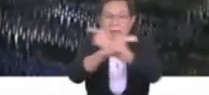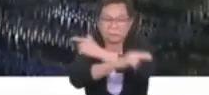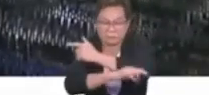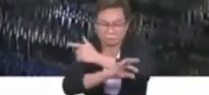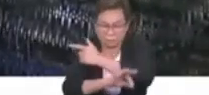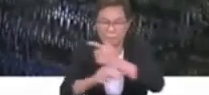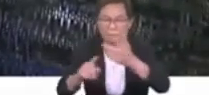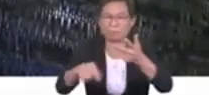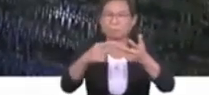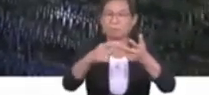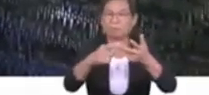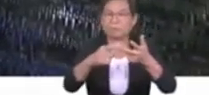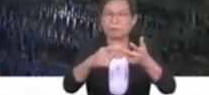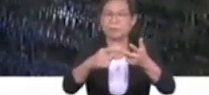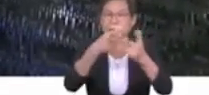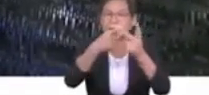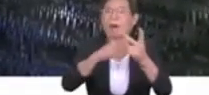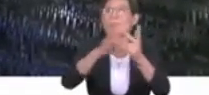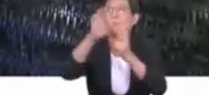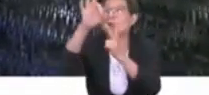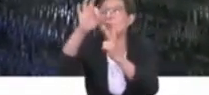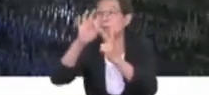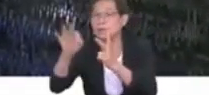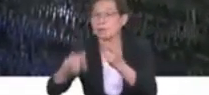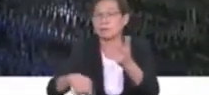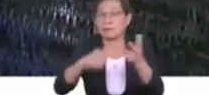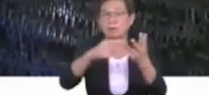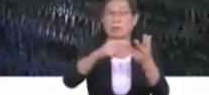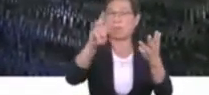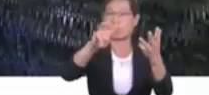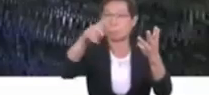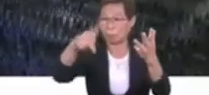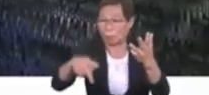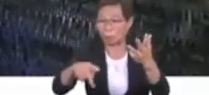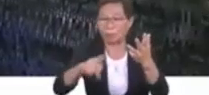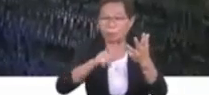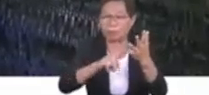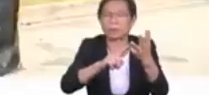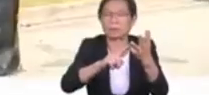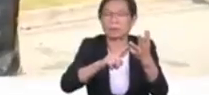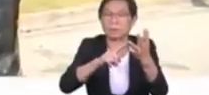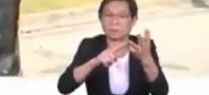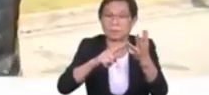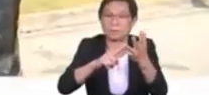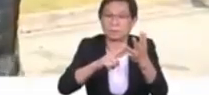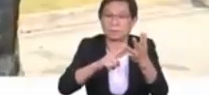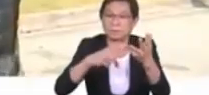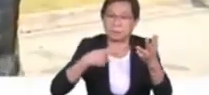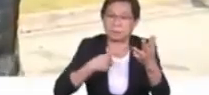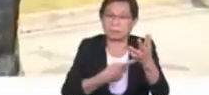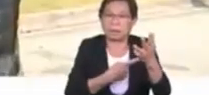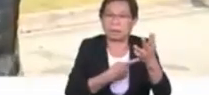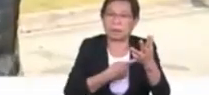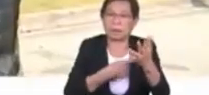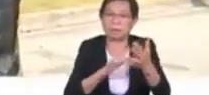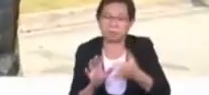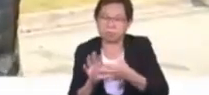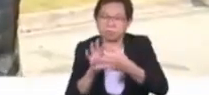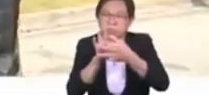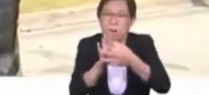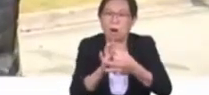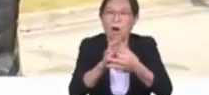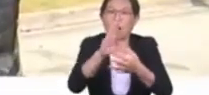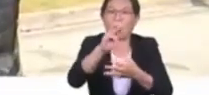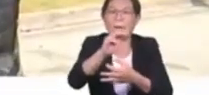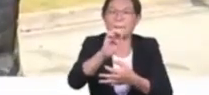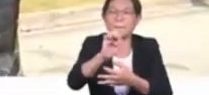Sembilan, daripada Pulau Pinang, lepas tu wilayah persekutuan, dan kita combine dengan MAEPS lah untuk